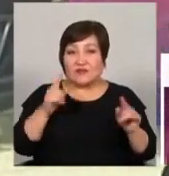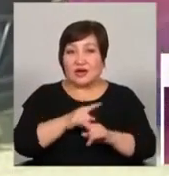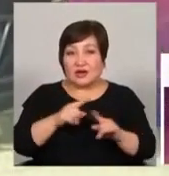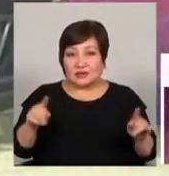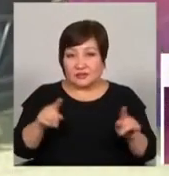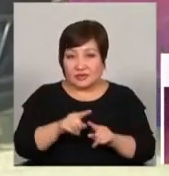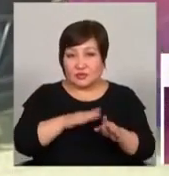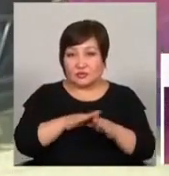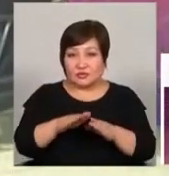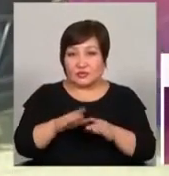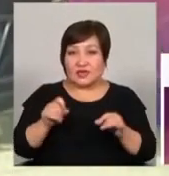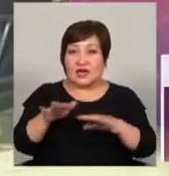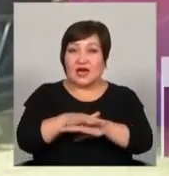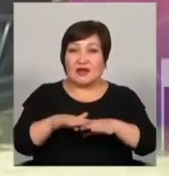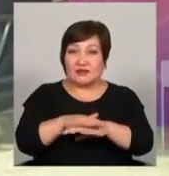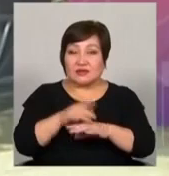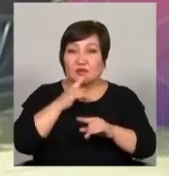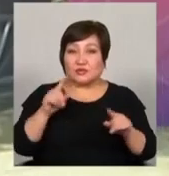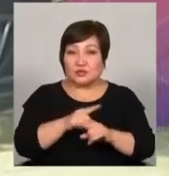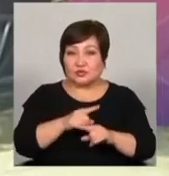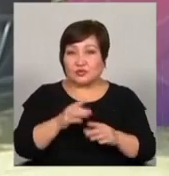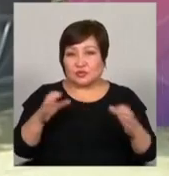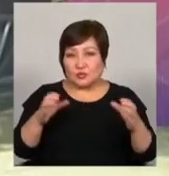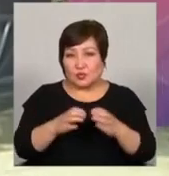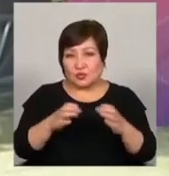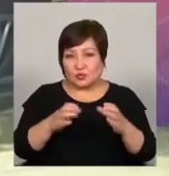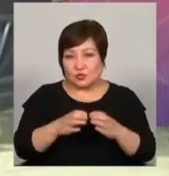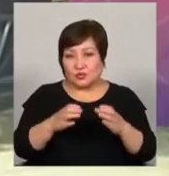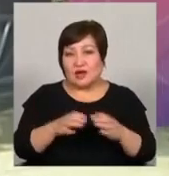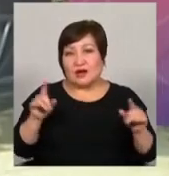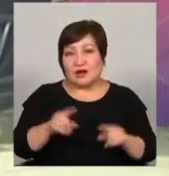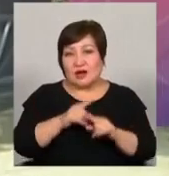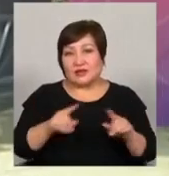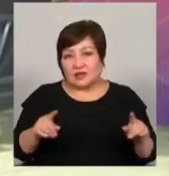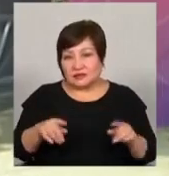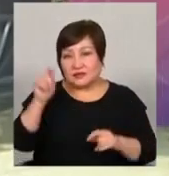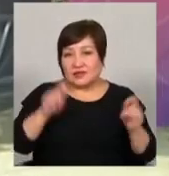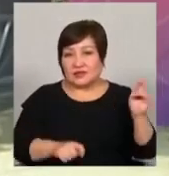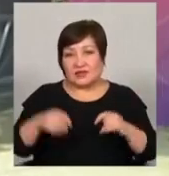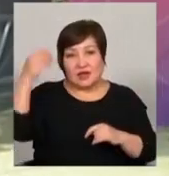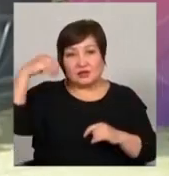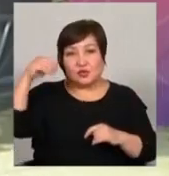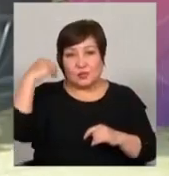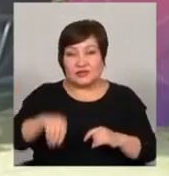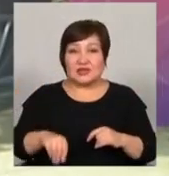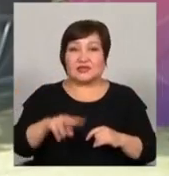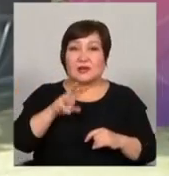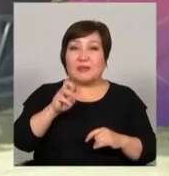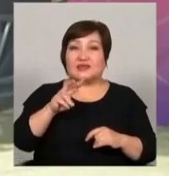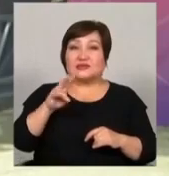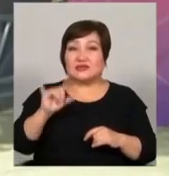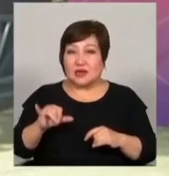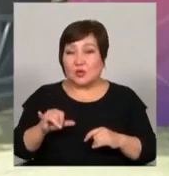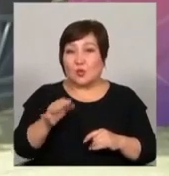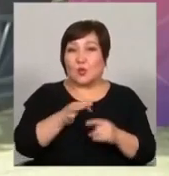өте жақсы халықтық орындау оркестр, кәдімгі үлкен оркестрлер келді. А мынау Ақтөбеден, Маңғыстау облысынан,